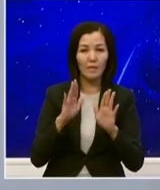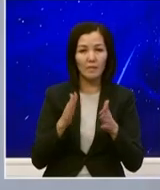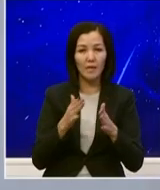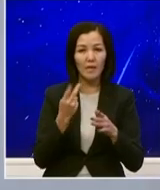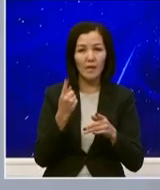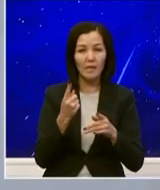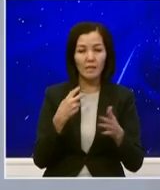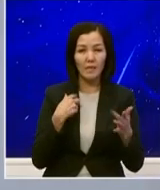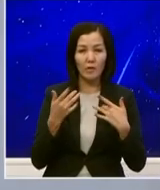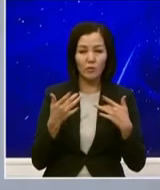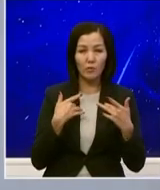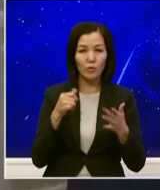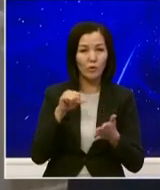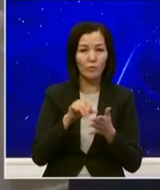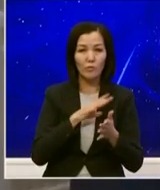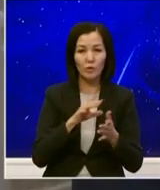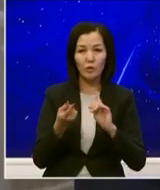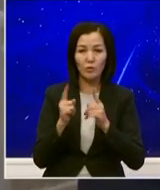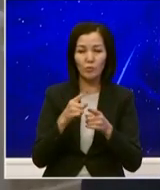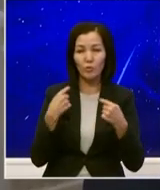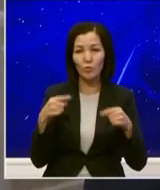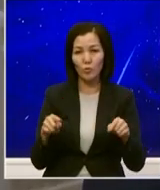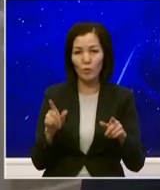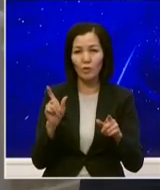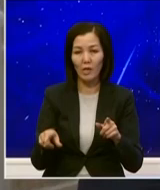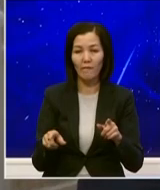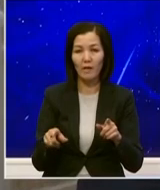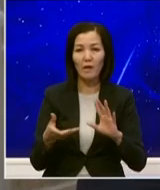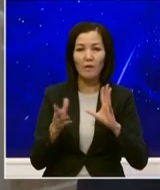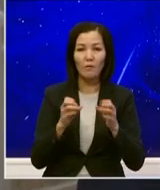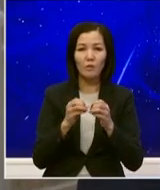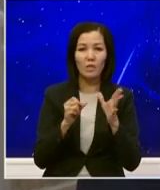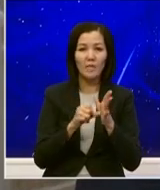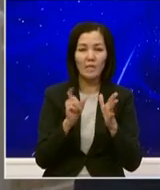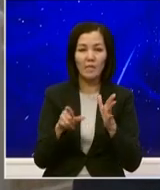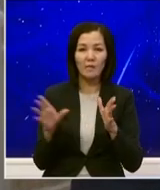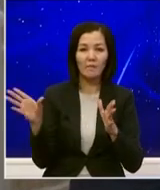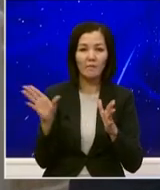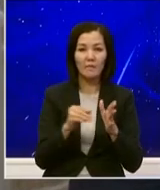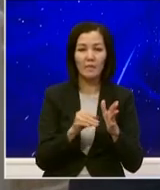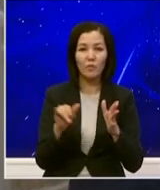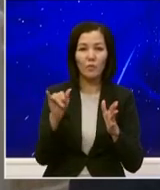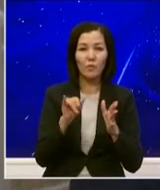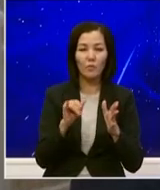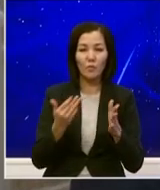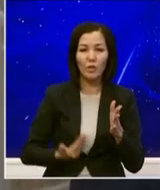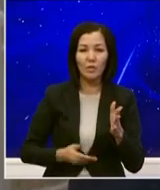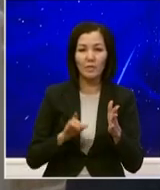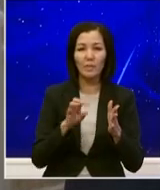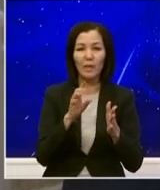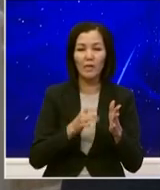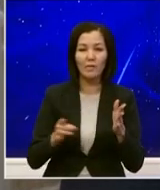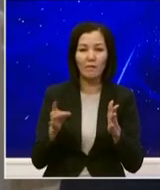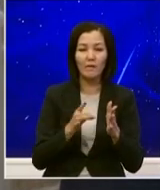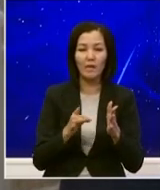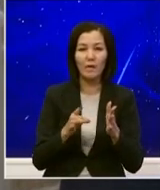актер не сможет сыграть роль, его может заменить другой. В целом у нас в труппе 16 человек. Все они уроженцы Балхашского района. В составе у нас